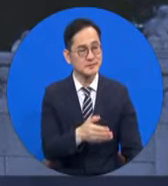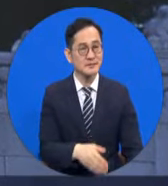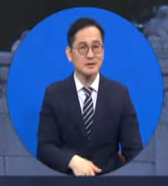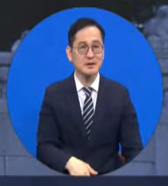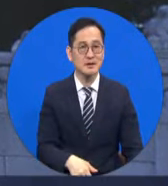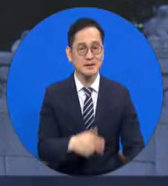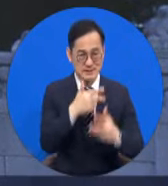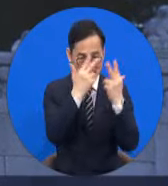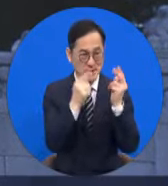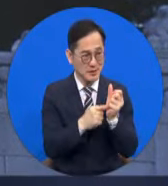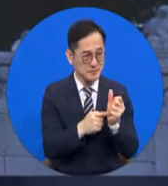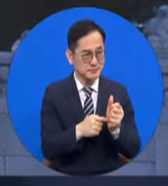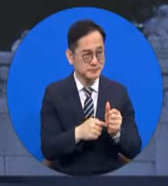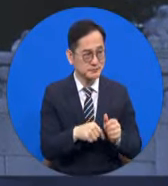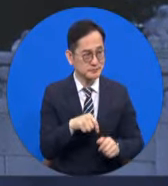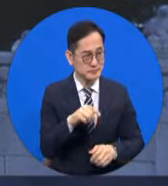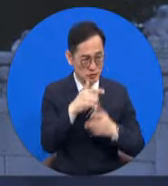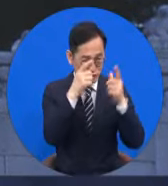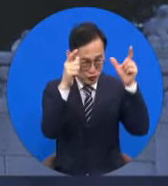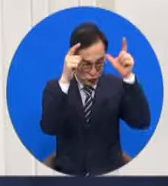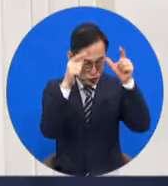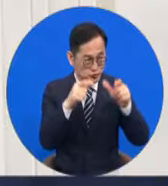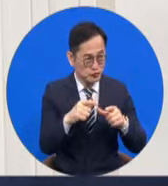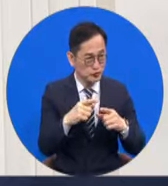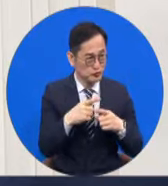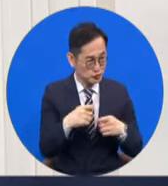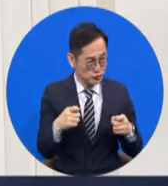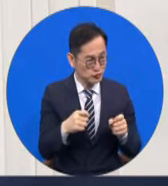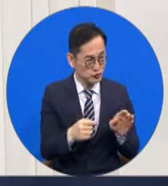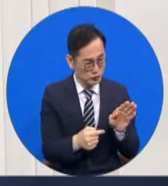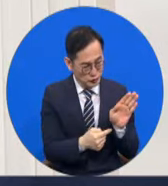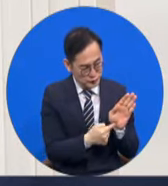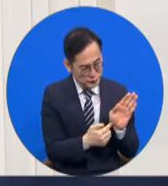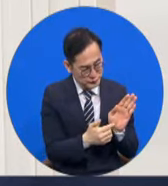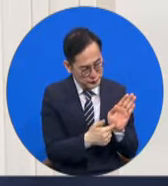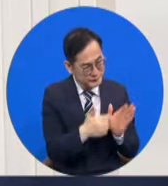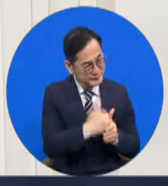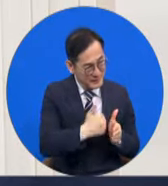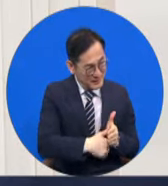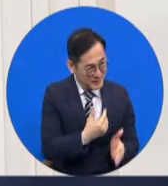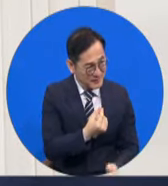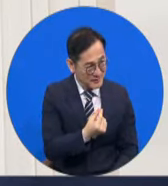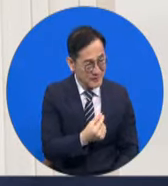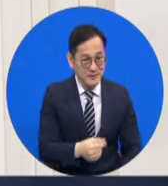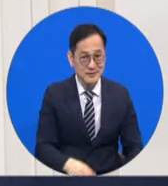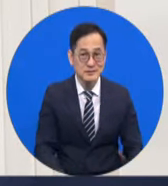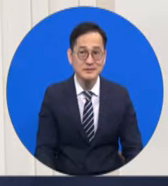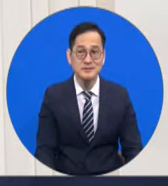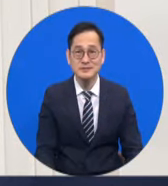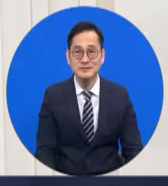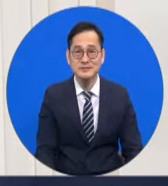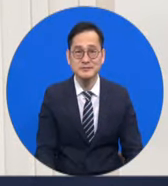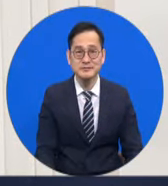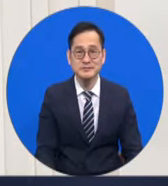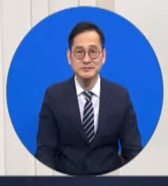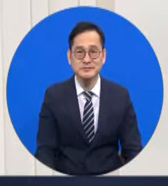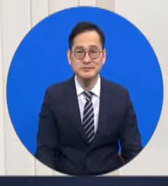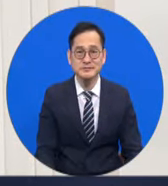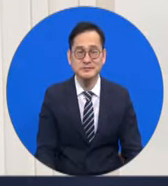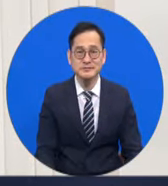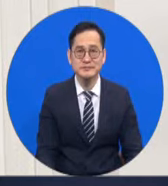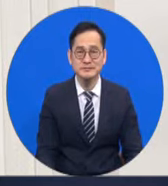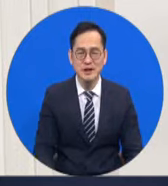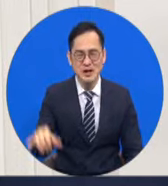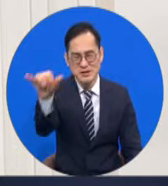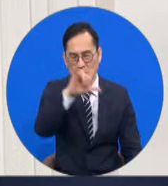구두굽이 뜯어졌어요? 네. 그 뭐 한동훈 위원장도 마찬가지고 이재명 대표도 총선에서 전국 지원 유세를 한다는